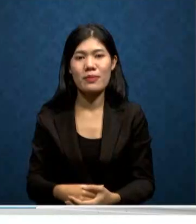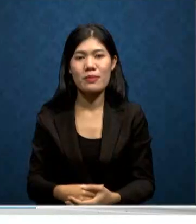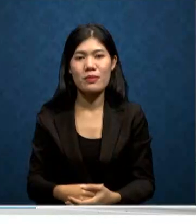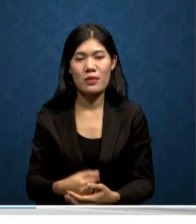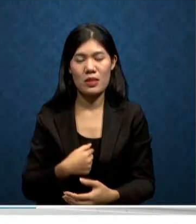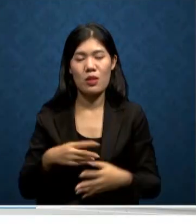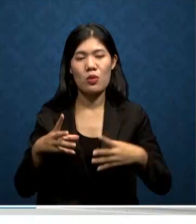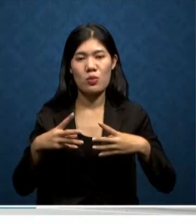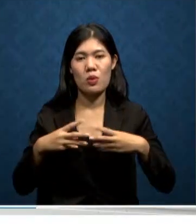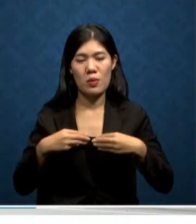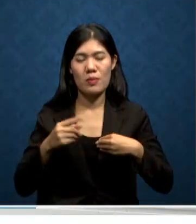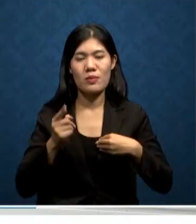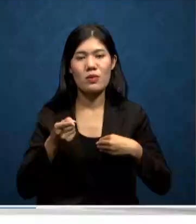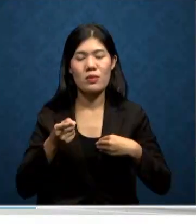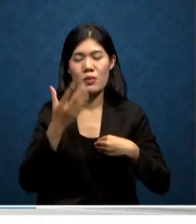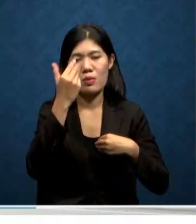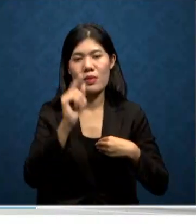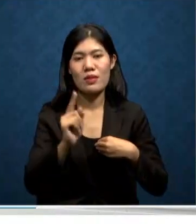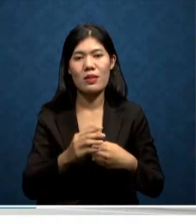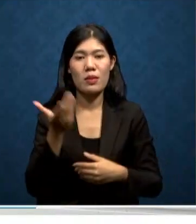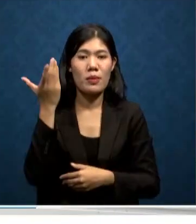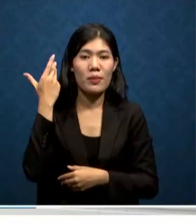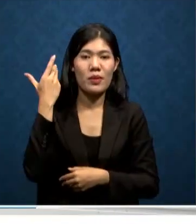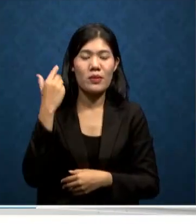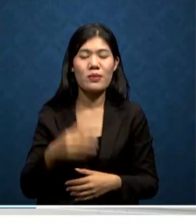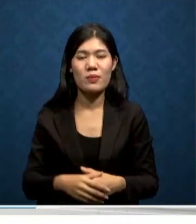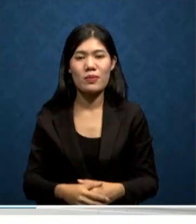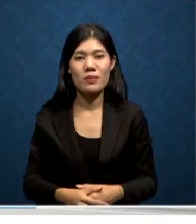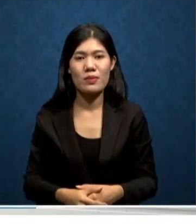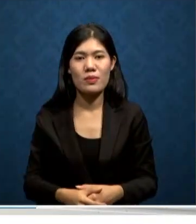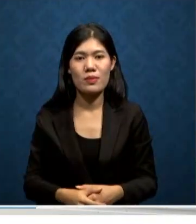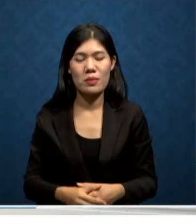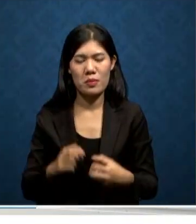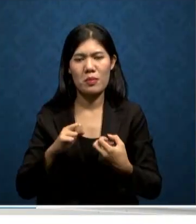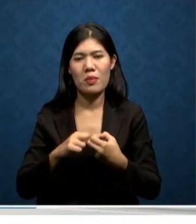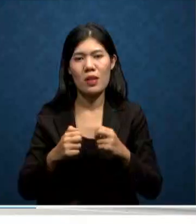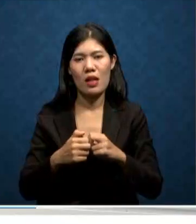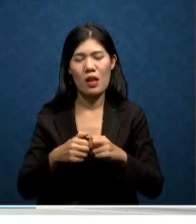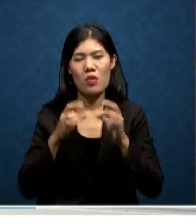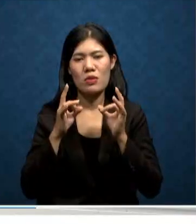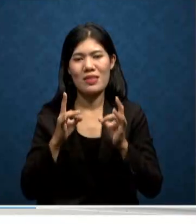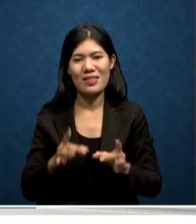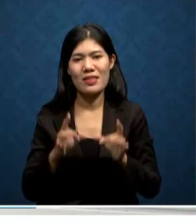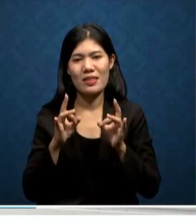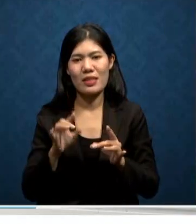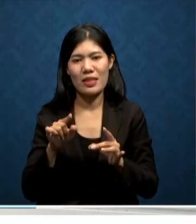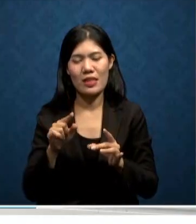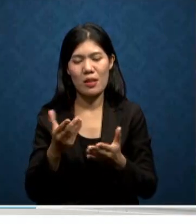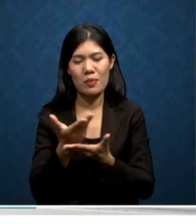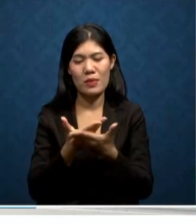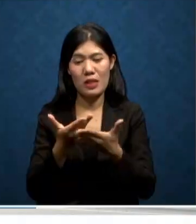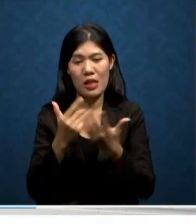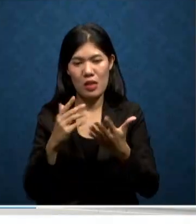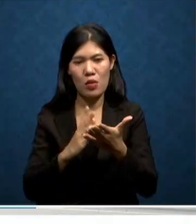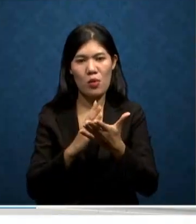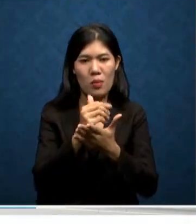เรายอมรับความจริงว่าในอดีตที่ผ่านมาเนี่ยมันมีปัญหาเกี่ยวกเรื่องความเสี่ยงในการอนุมัติแล้วก็การใช้